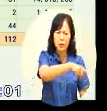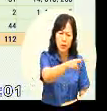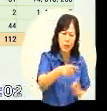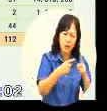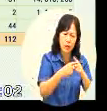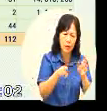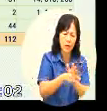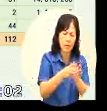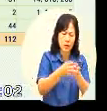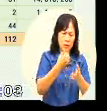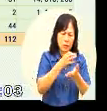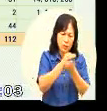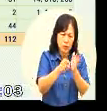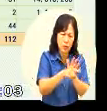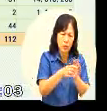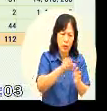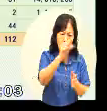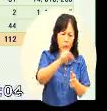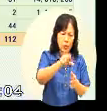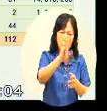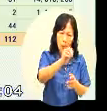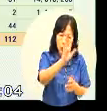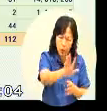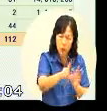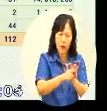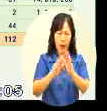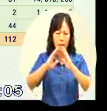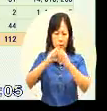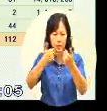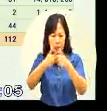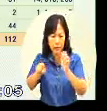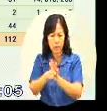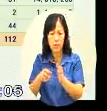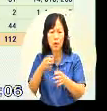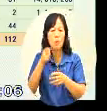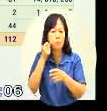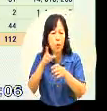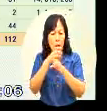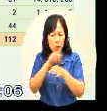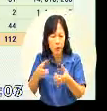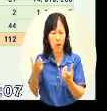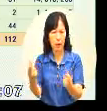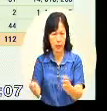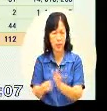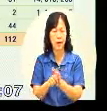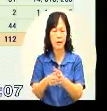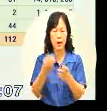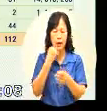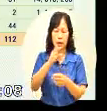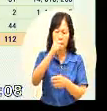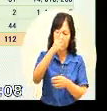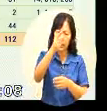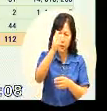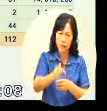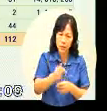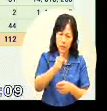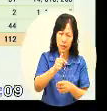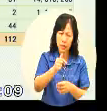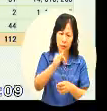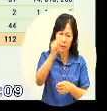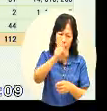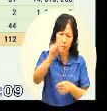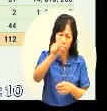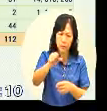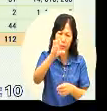实只花了多花5000万，议员的薪资跟他拿一样，那1亿5000万。怎么会多出